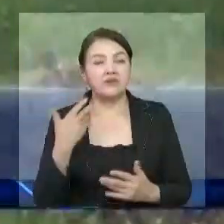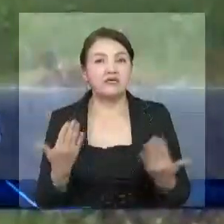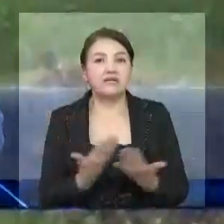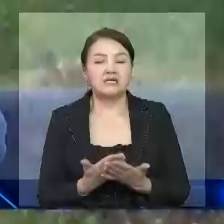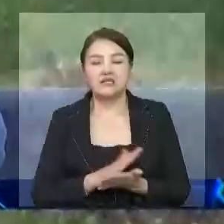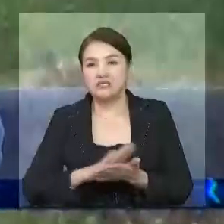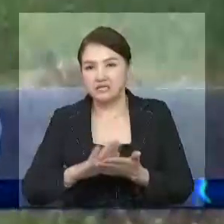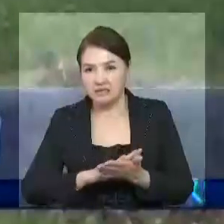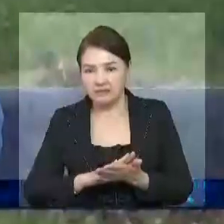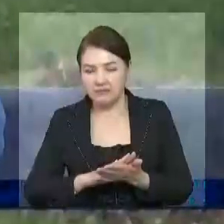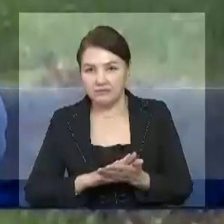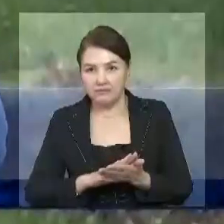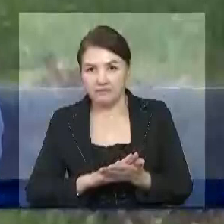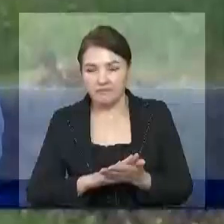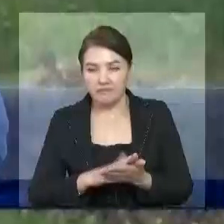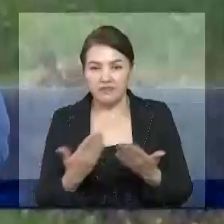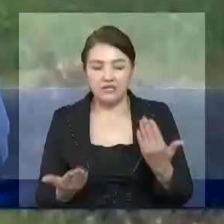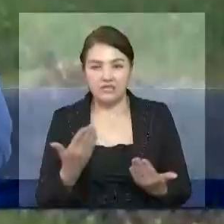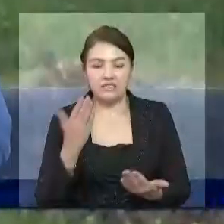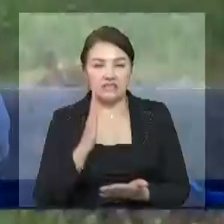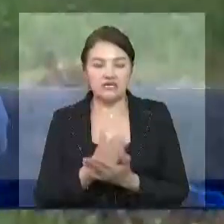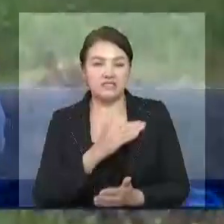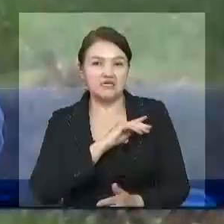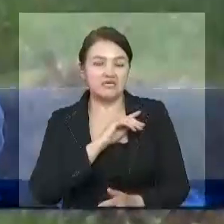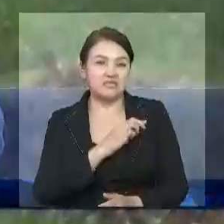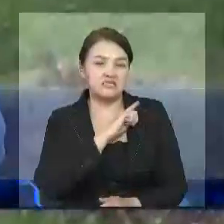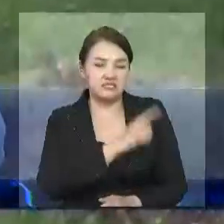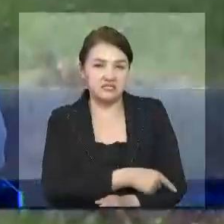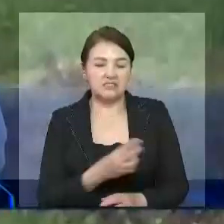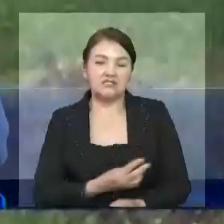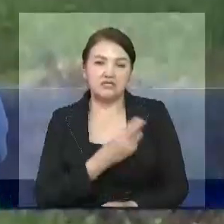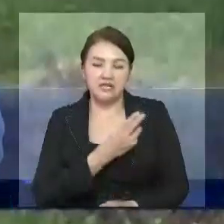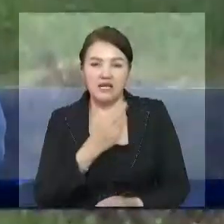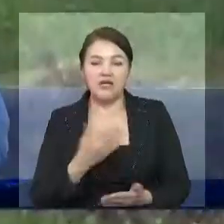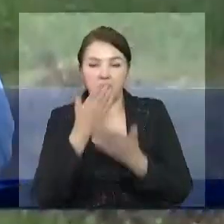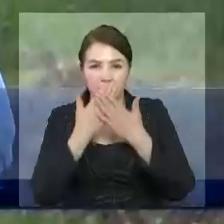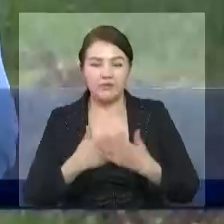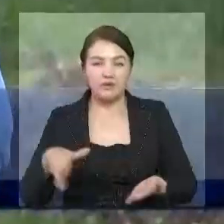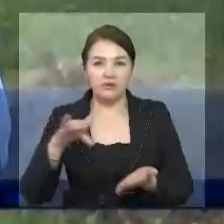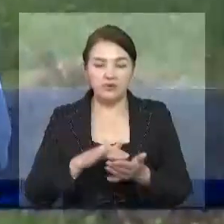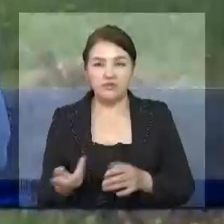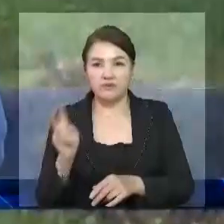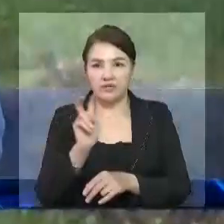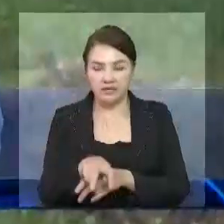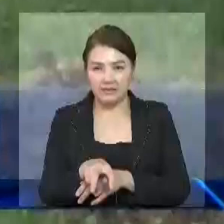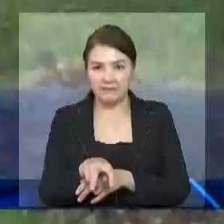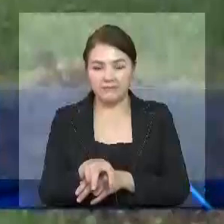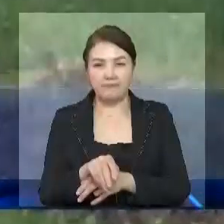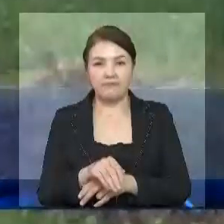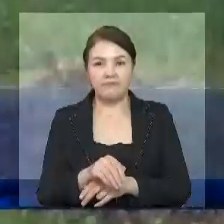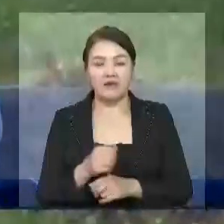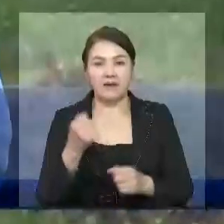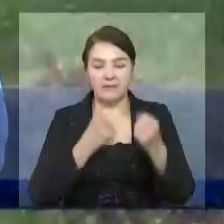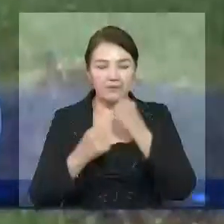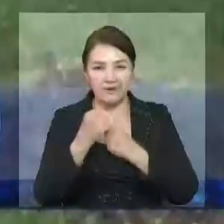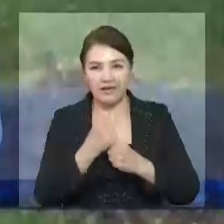что-то чисто, но если у тебя есть силы, время, желание, если ты любишь свой город, выходи и… Это знаете как? Ты помыться помылся,